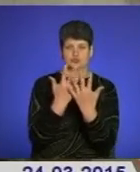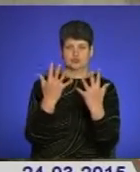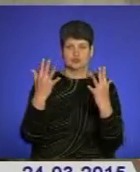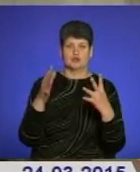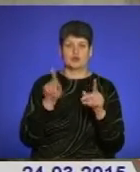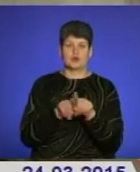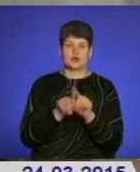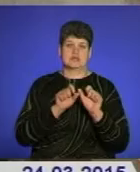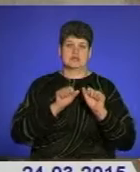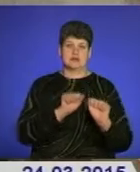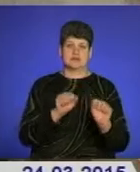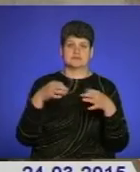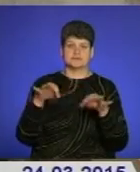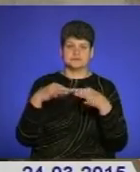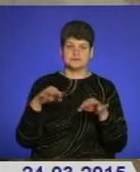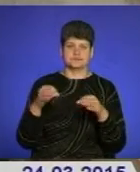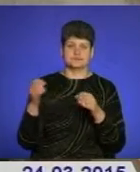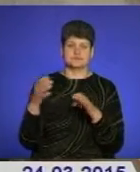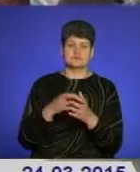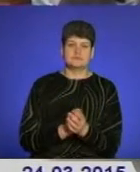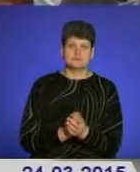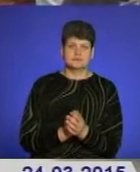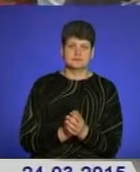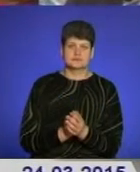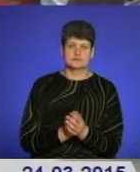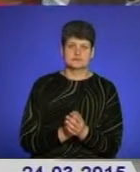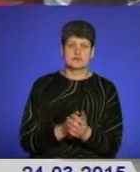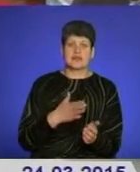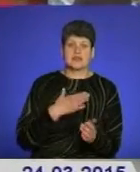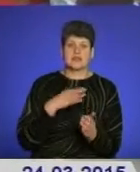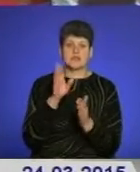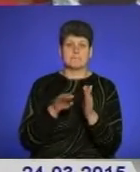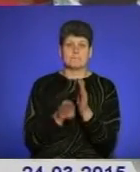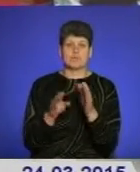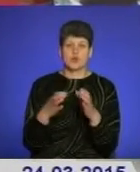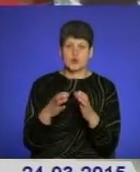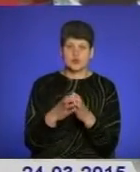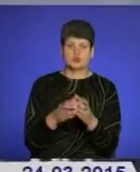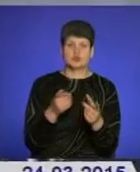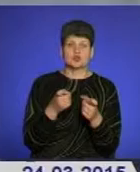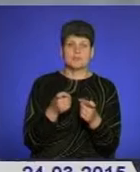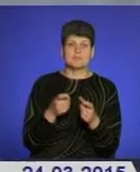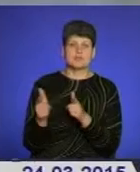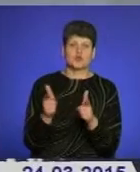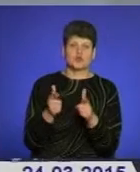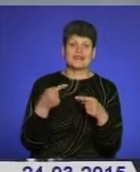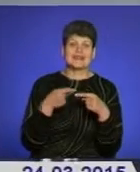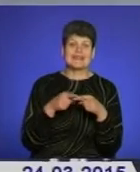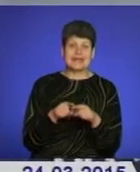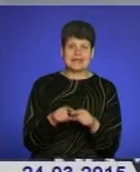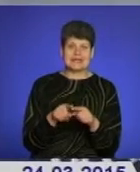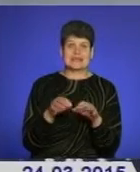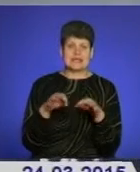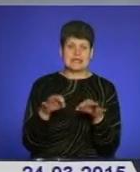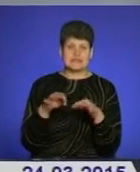додатковим захистом від кумулятивних снарядів. Наші підрозділи долучилися до підготовки техніки